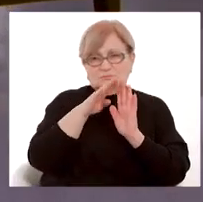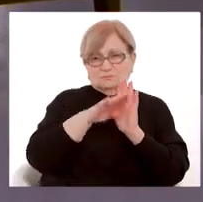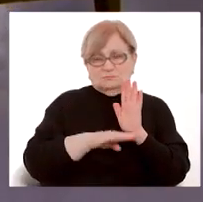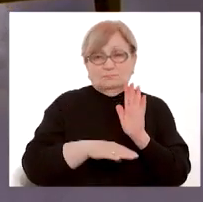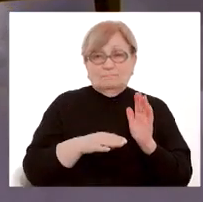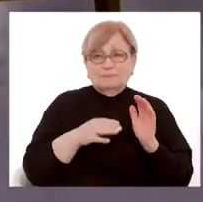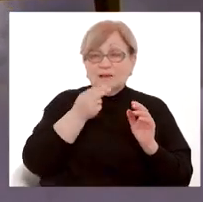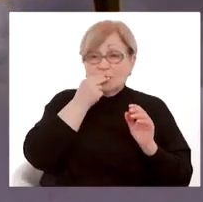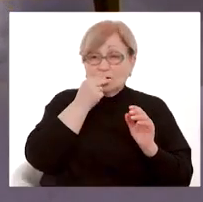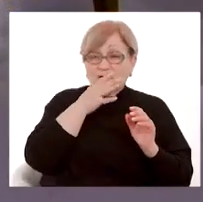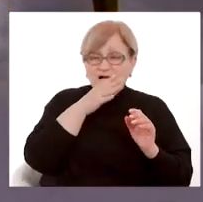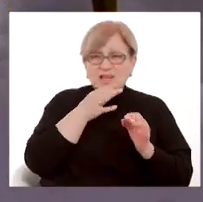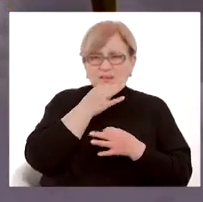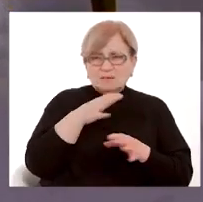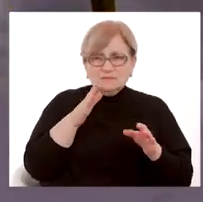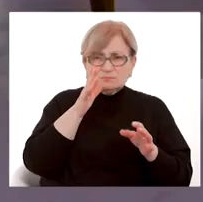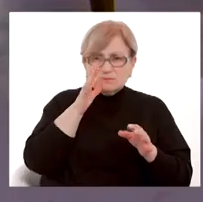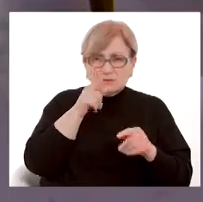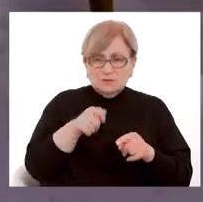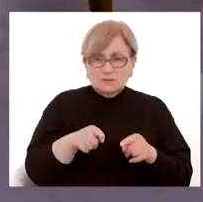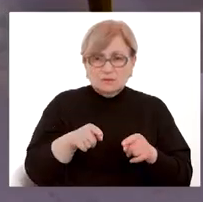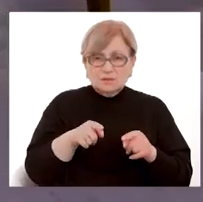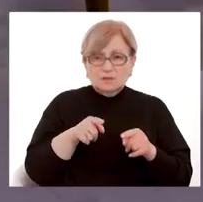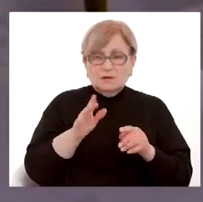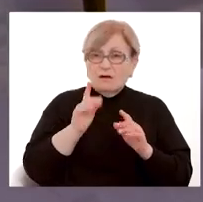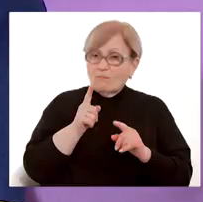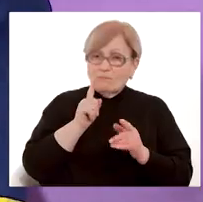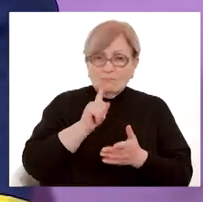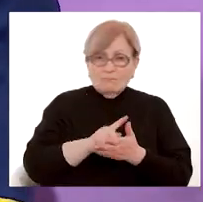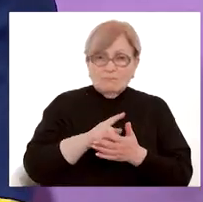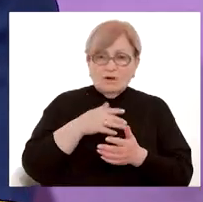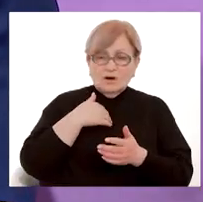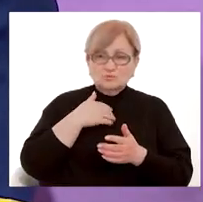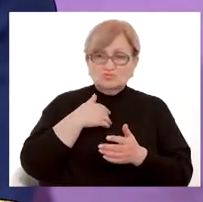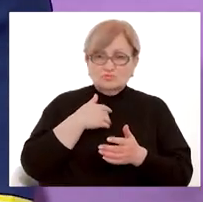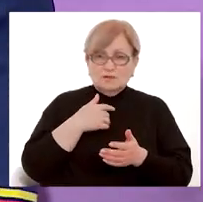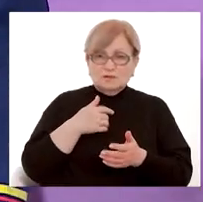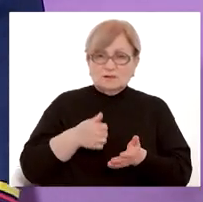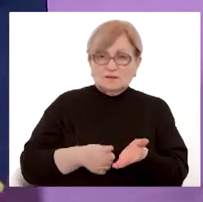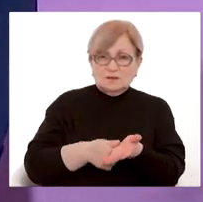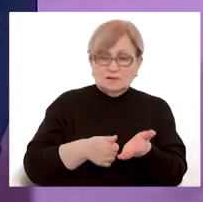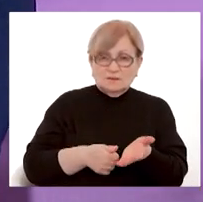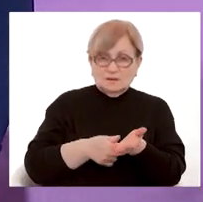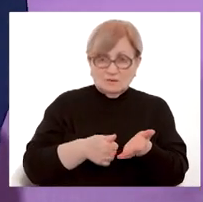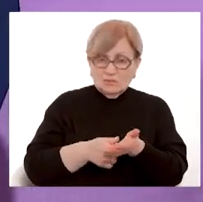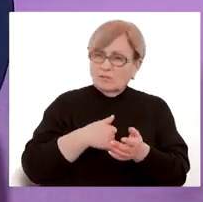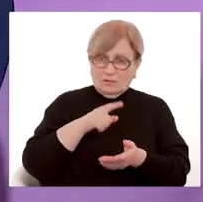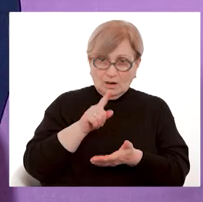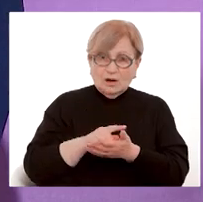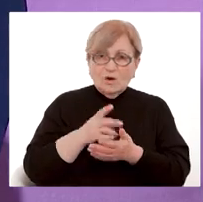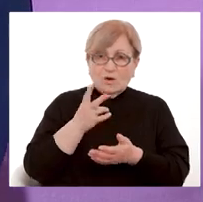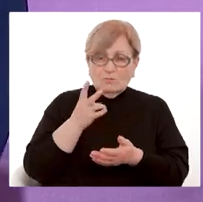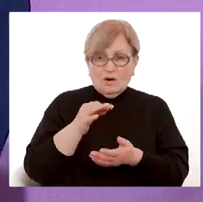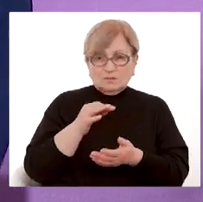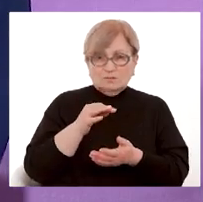დროს ნებისმიერ ასაკში ვთქვათ, აი განვითარების ეტაპზე მაინც ჩვენი ჩართულობა უნდა იყოს, ანუ უნდა იყოს ჩვენი ჩართულობა,